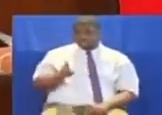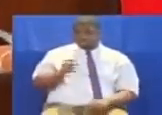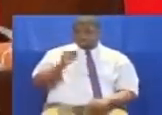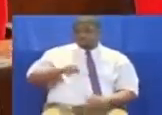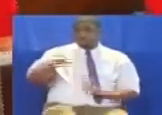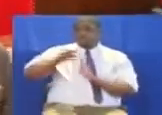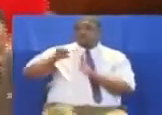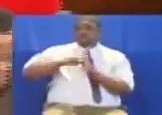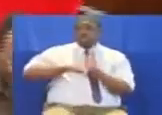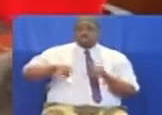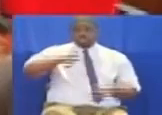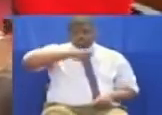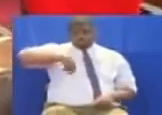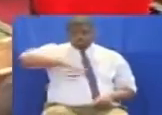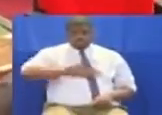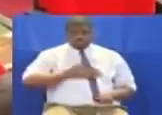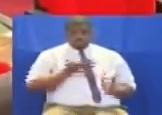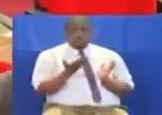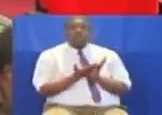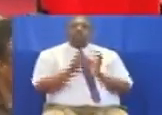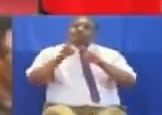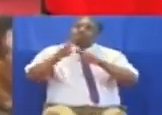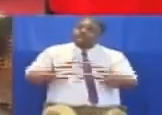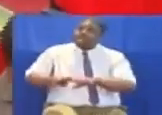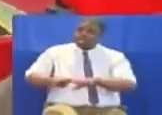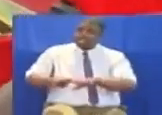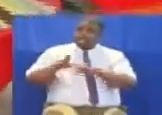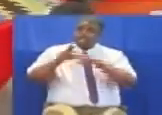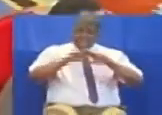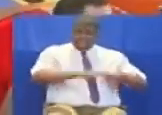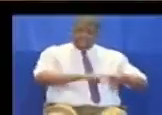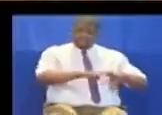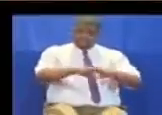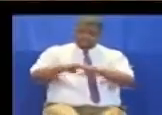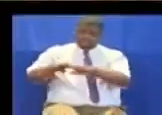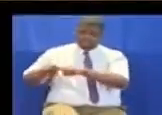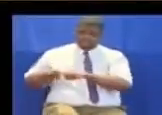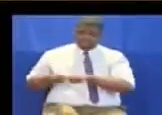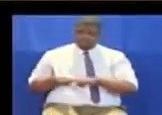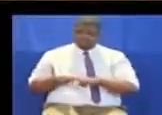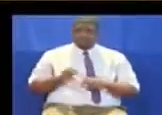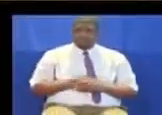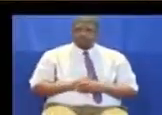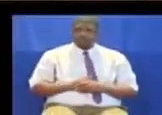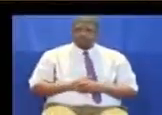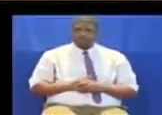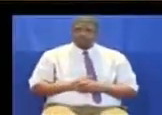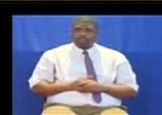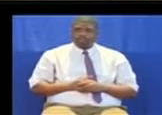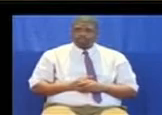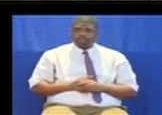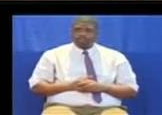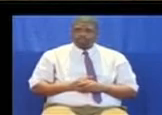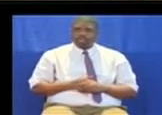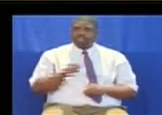zetu. Naomba mkae basi. Ndio taratibu zetu. Inaitwa crossing